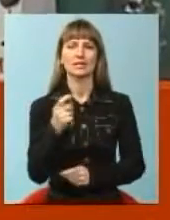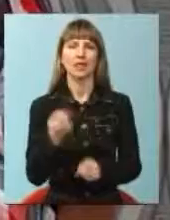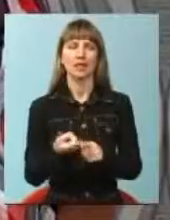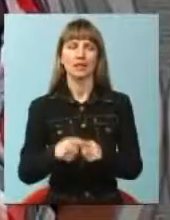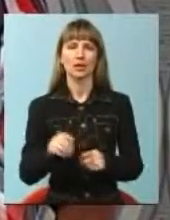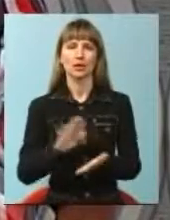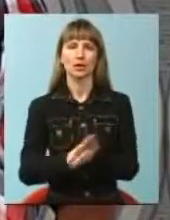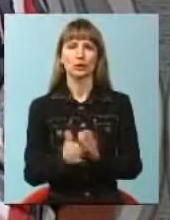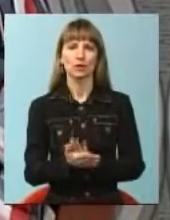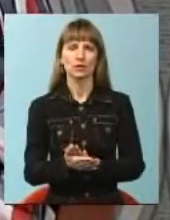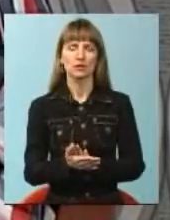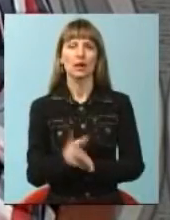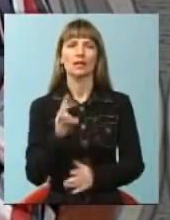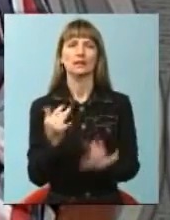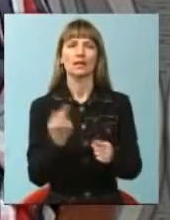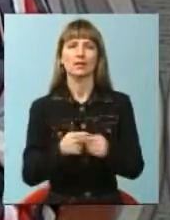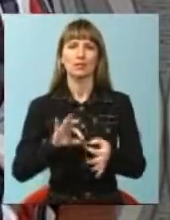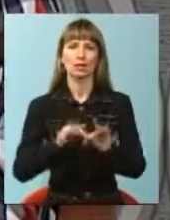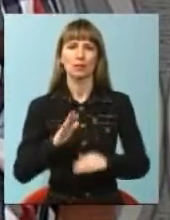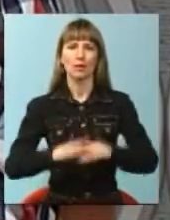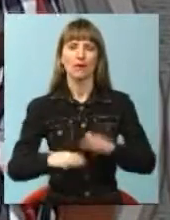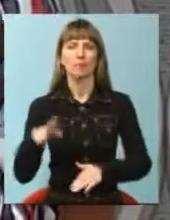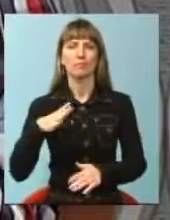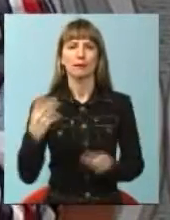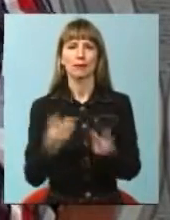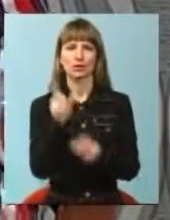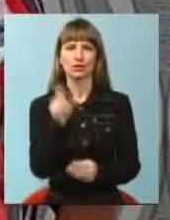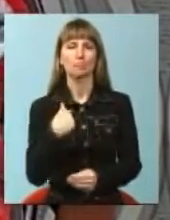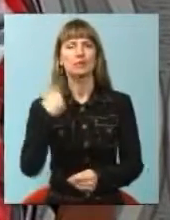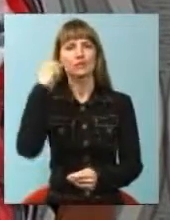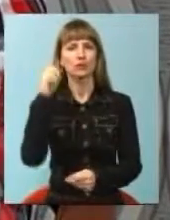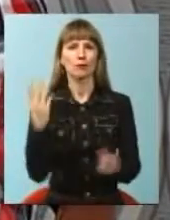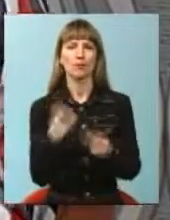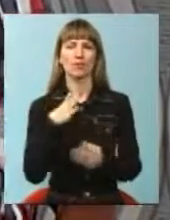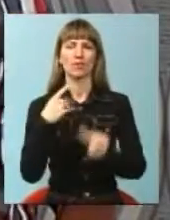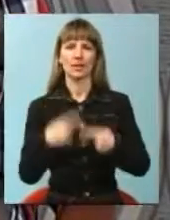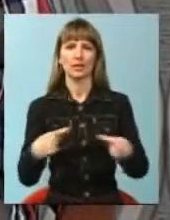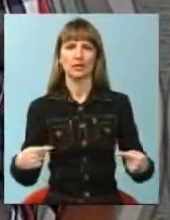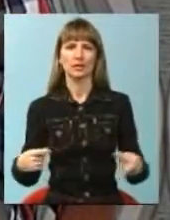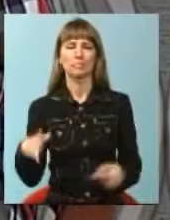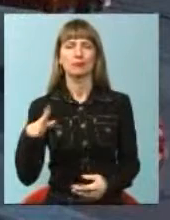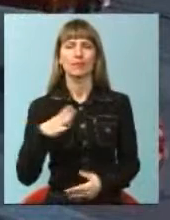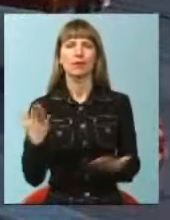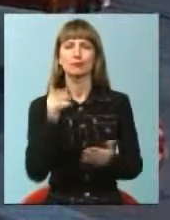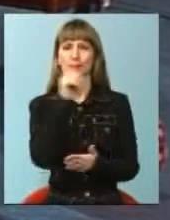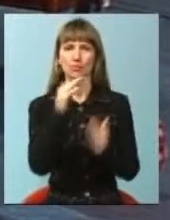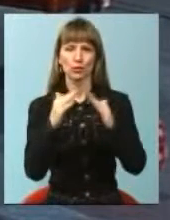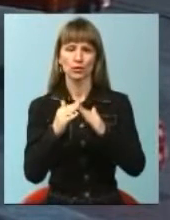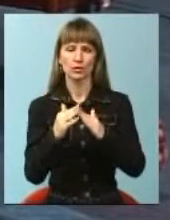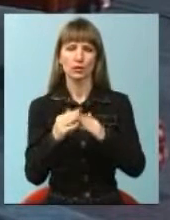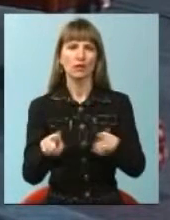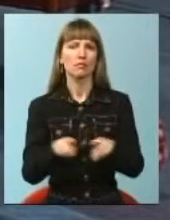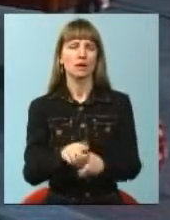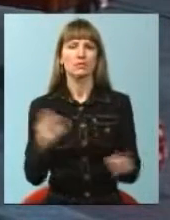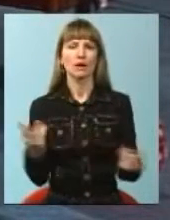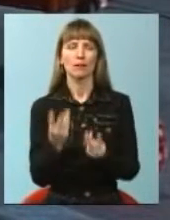ситуації. Наскільки це складна професія – бути пожежником? Адже ми знаємо, що пожежі бувають різними. Буває якийсь маленький будиночок, так